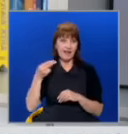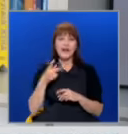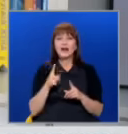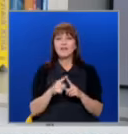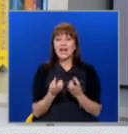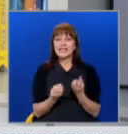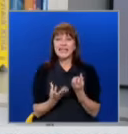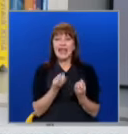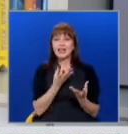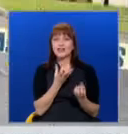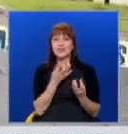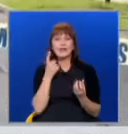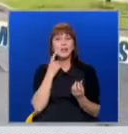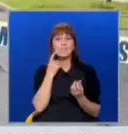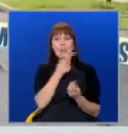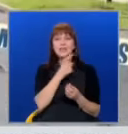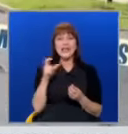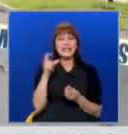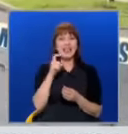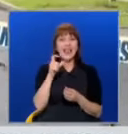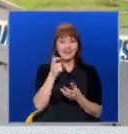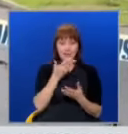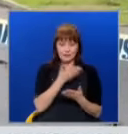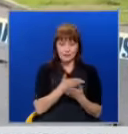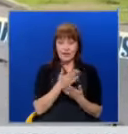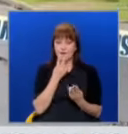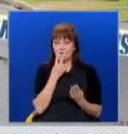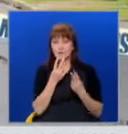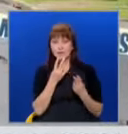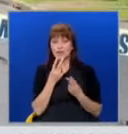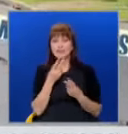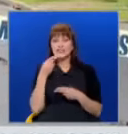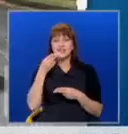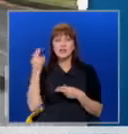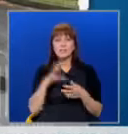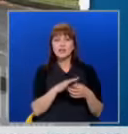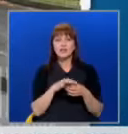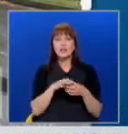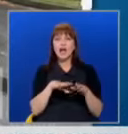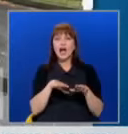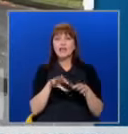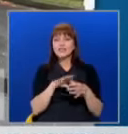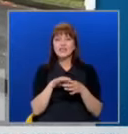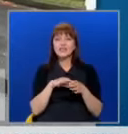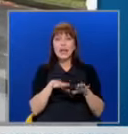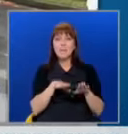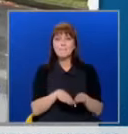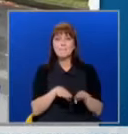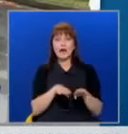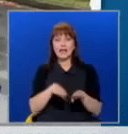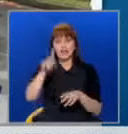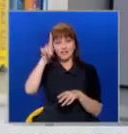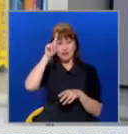зеленчуковата борса Слатина, която беше негова. Промени се наблюдават и при фирма, свързана с ключови паркинги в София. Те бяха